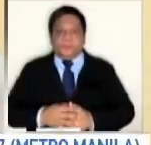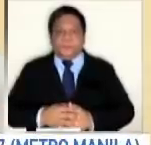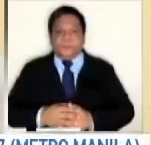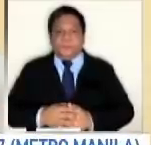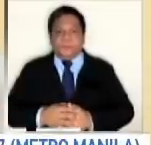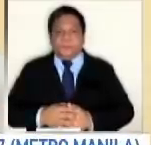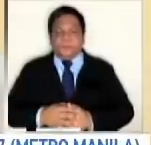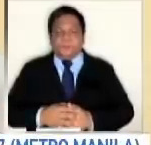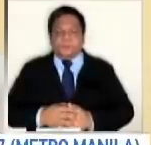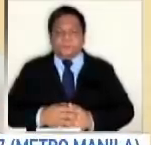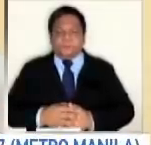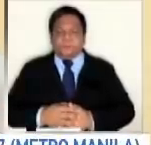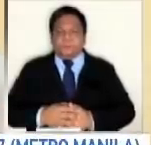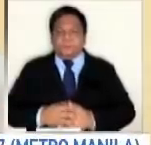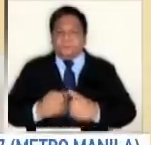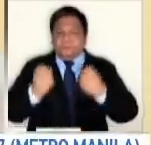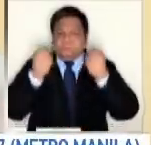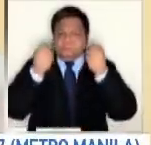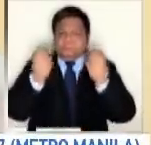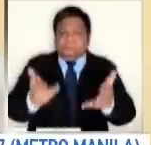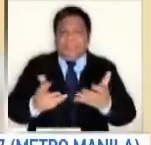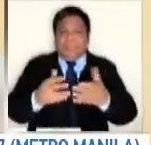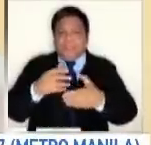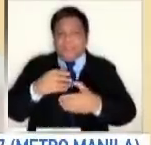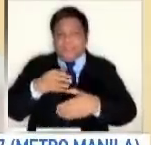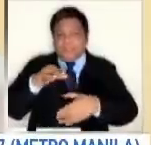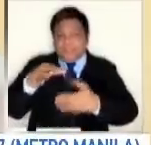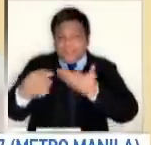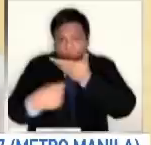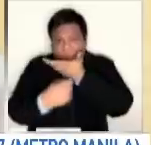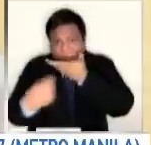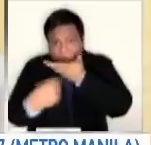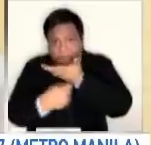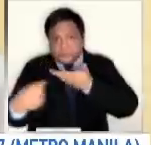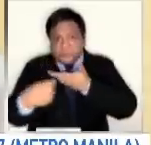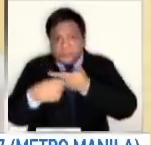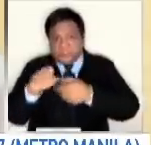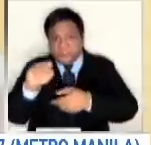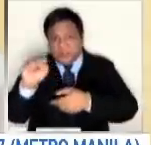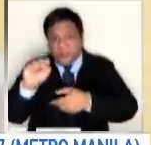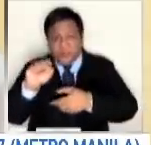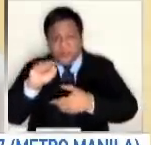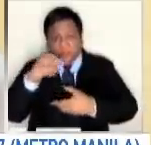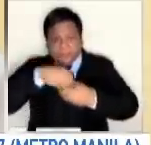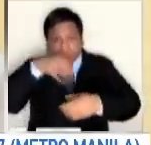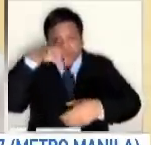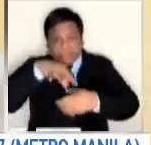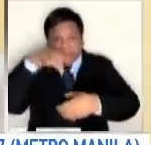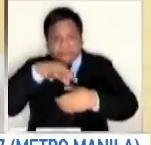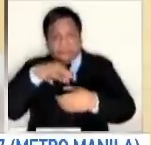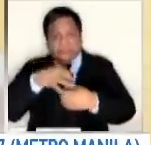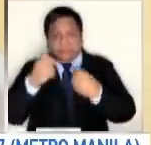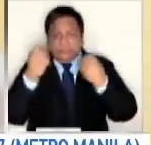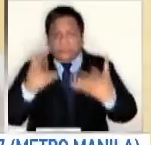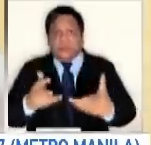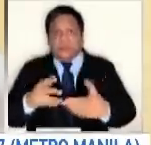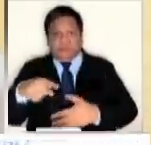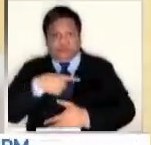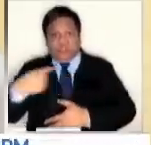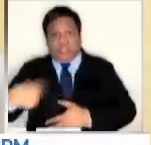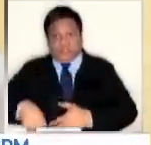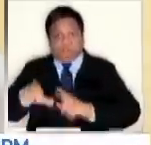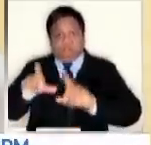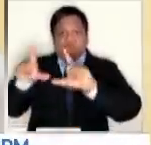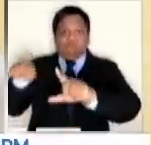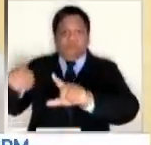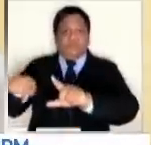Kilo-kilong tsaabu ang nasabat ng mga otoridad sa Cavite kagabi. Chinese umano ang source ng suspect na bultuhan pa rin daw ang pagtutula